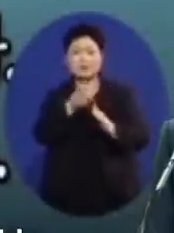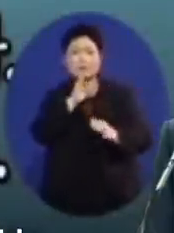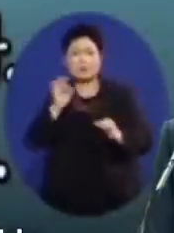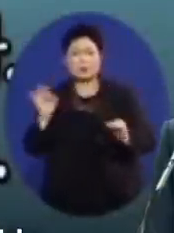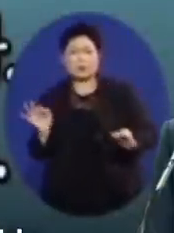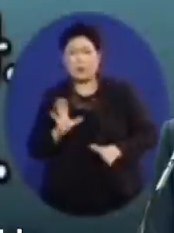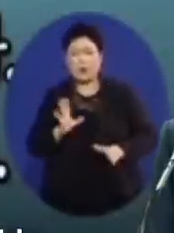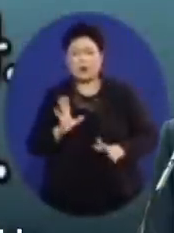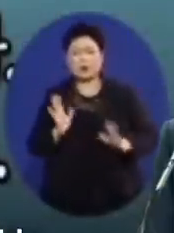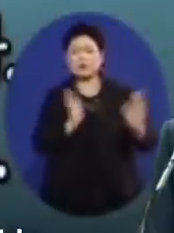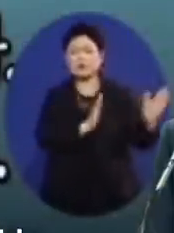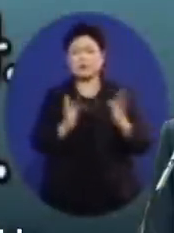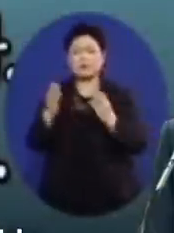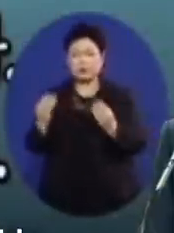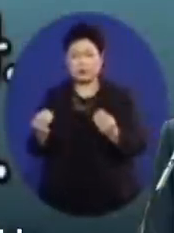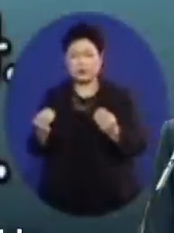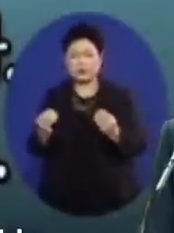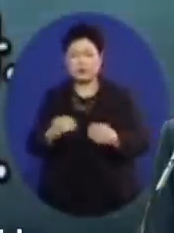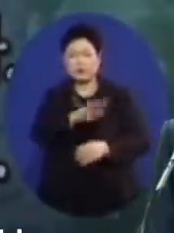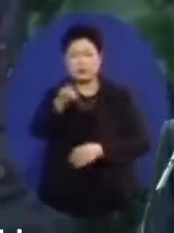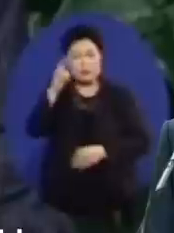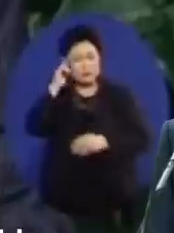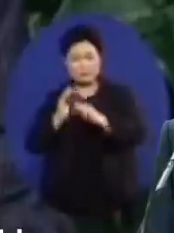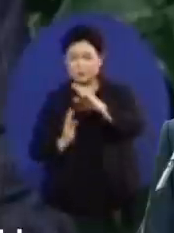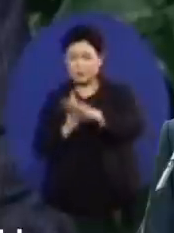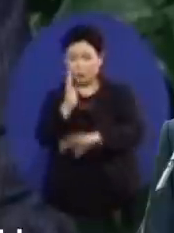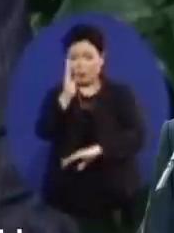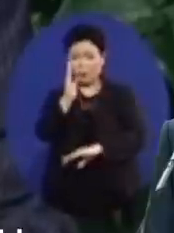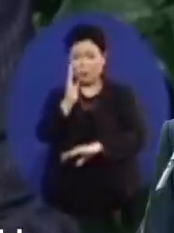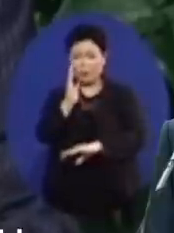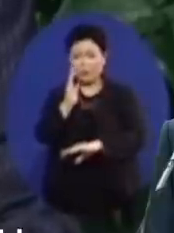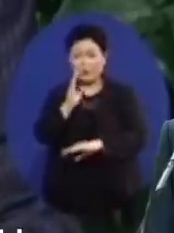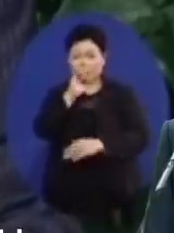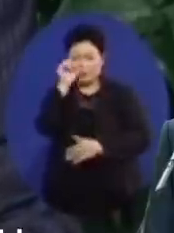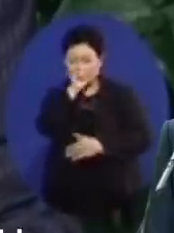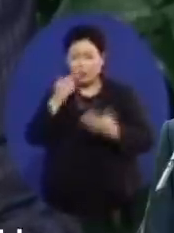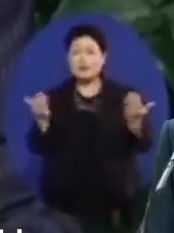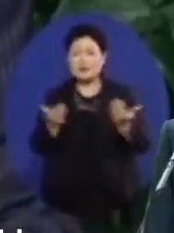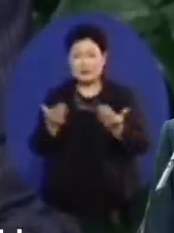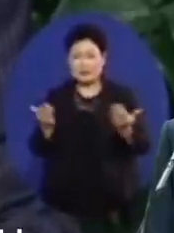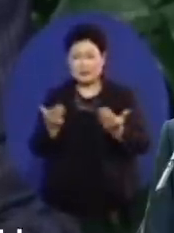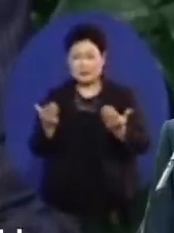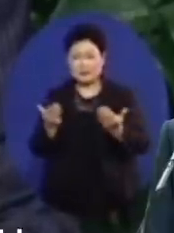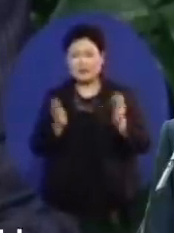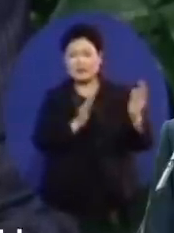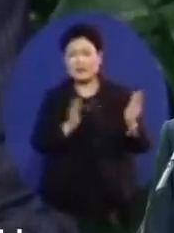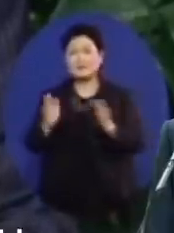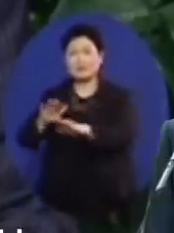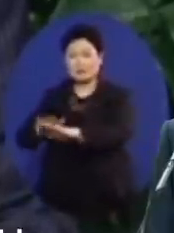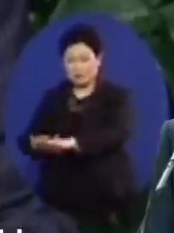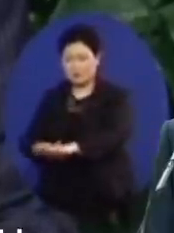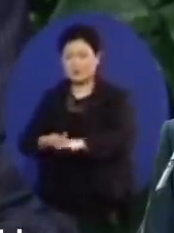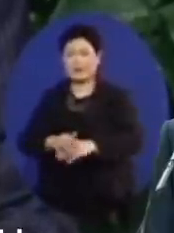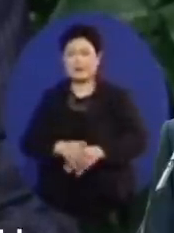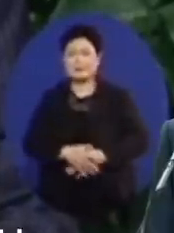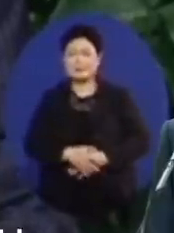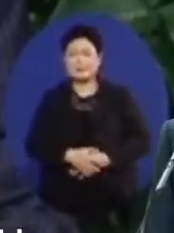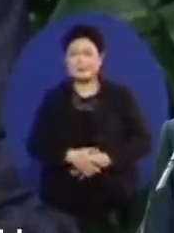놓았다. 우리가 상상을 초월한 좋은 일들을 주님은 예비해 놓았습니다.